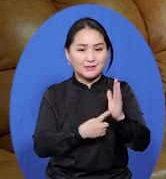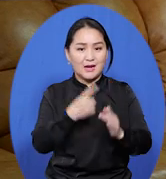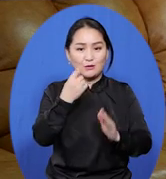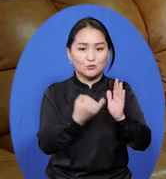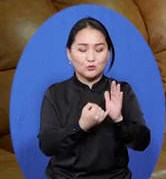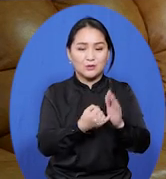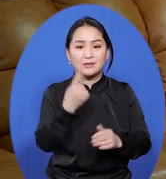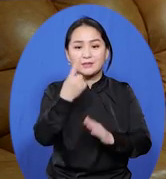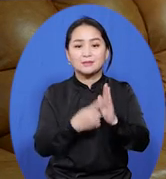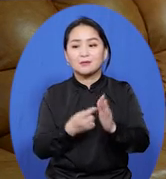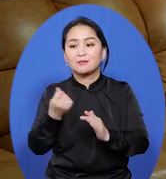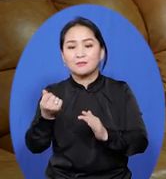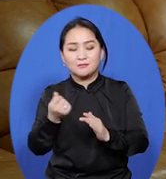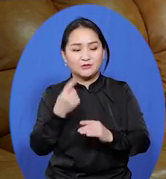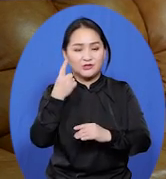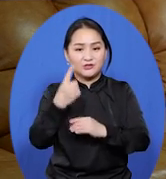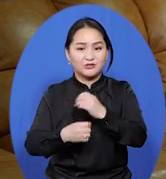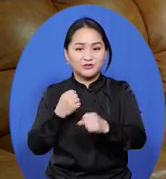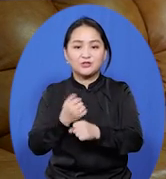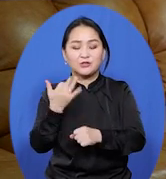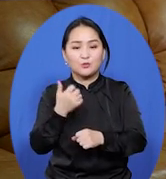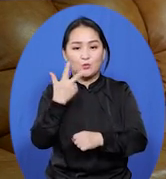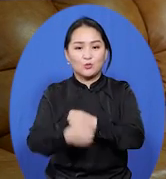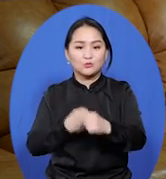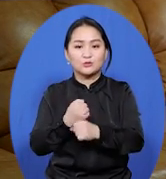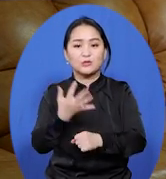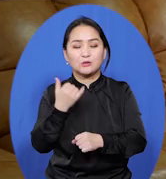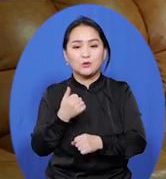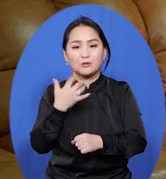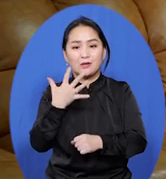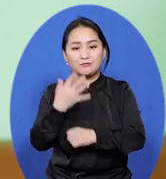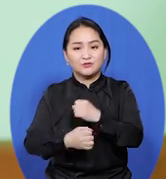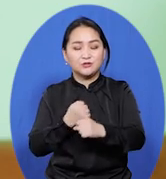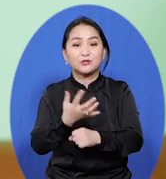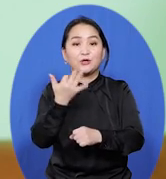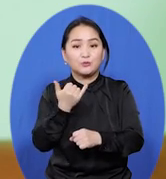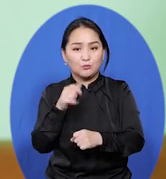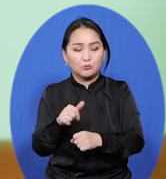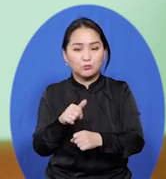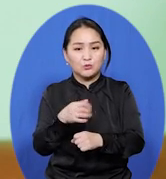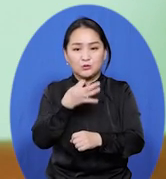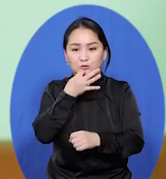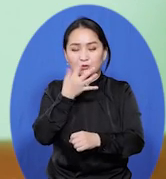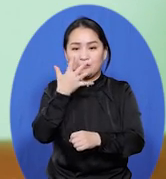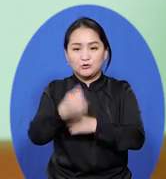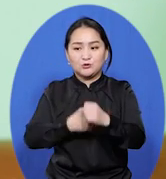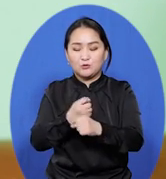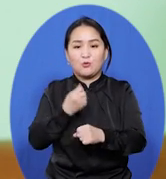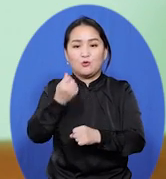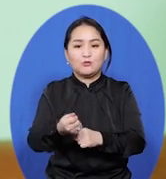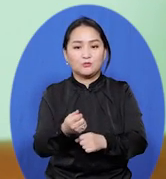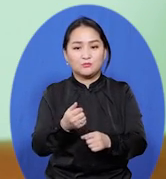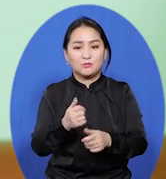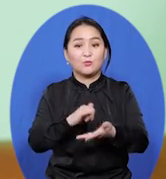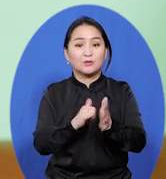мянгаын үржүүлэхлээр сард хэдийг авч ийн жилд хэд болох уу? 3 жилд хэд болох уу? 5 жилд хэд болох уу те? Тэгэхээр энэ 5 жилийн мөнгөийг уурчлал олох чинь гэж бодоод байгаа юм л